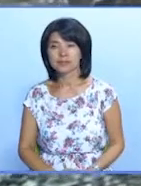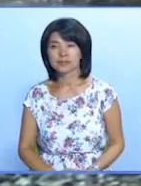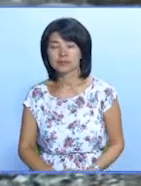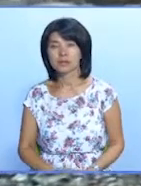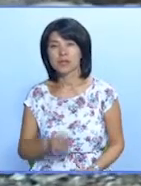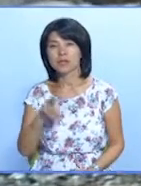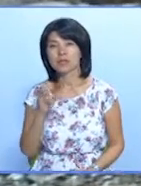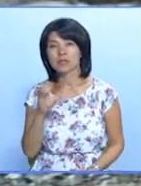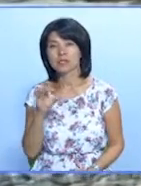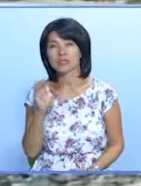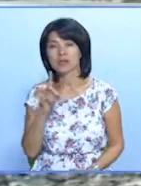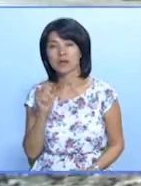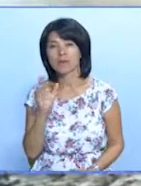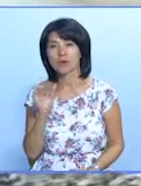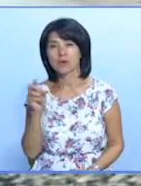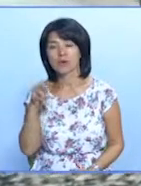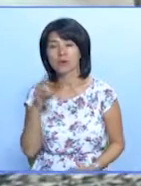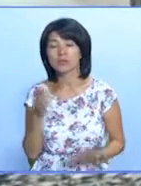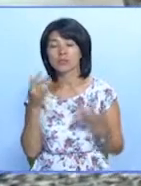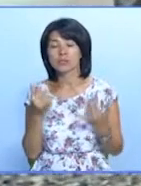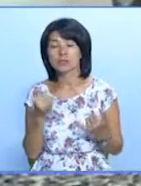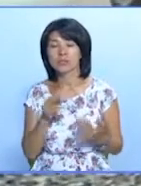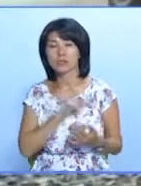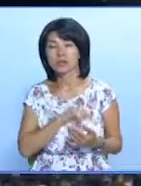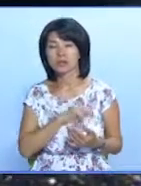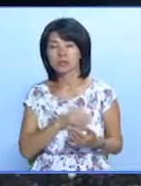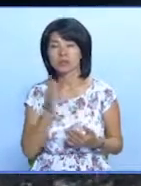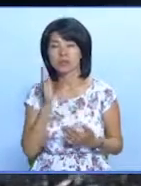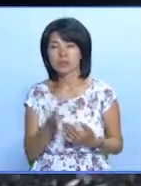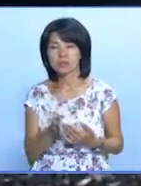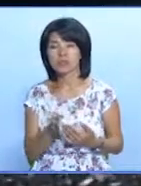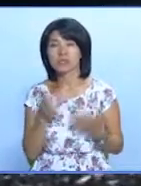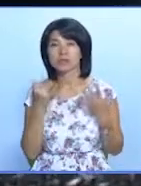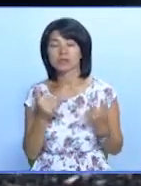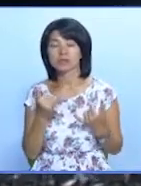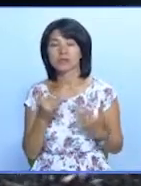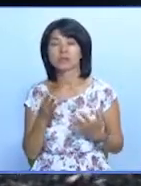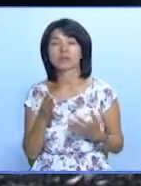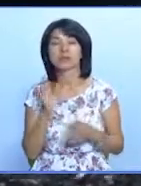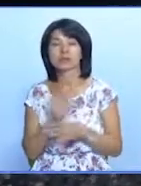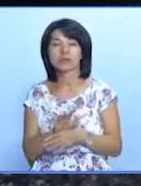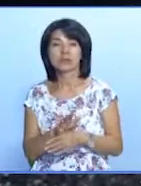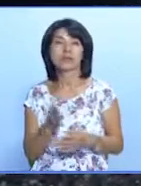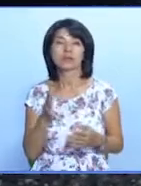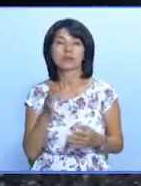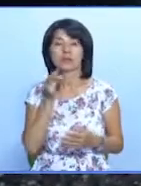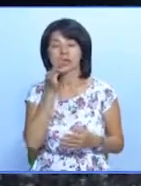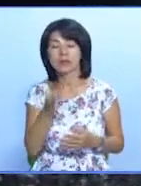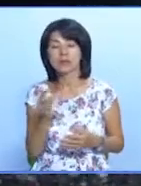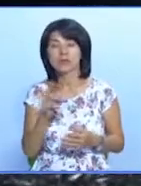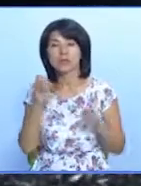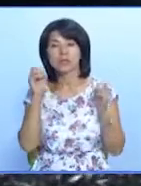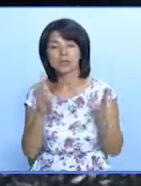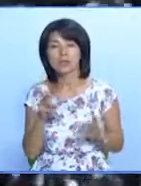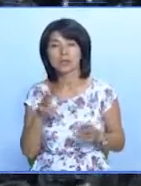Лесозавод ауданындағы квартал ішілік көшелерге жөндеу жұмыстары жұмыспен қамту жол картасы аясында жүріп жатыр. Аймақ басшысының тапсырысымен құрылған арнайы мониторингтік топ